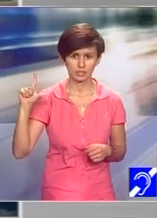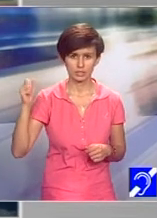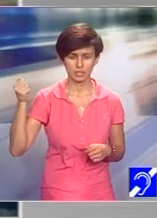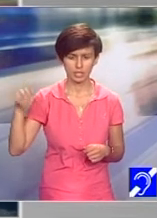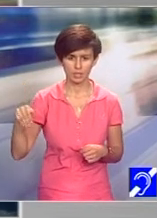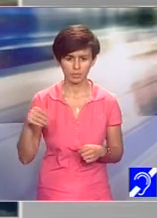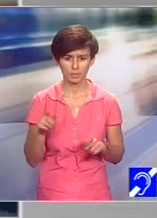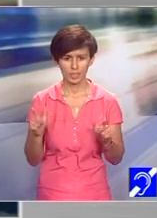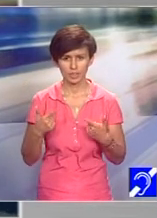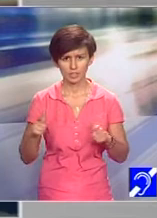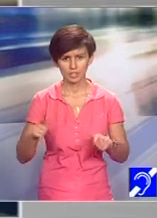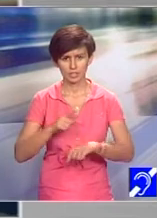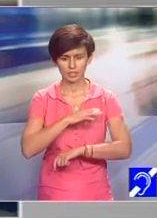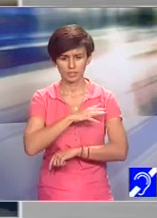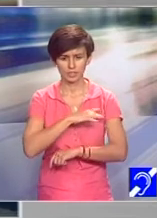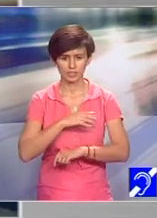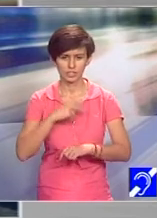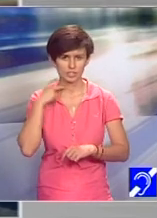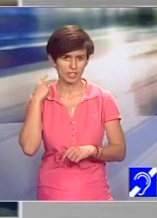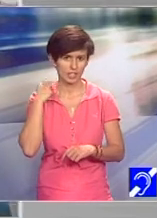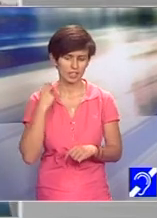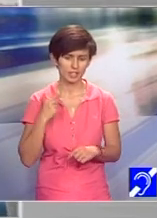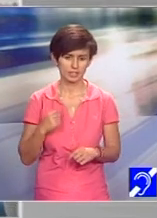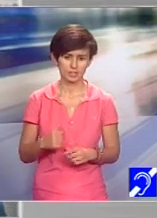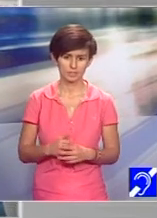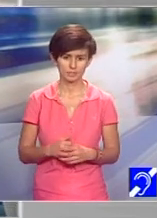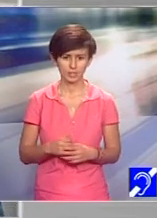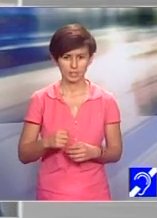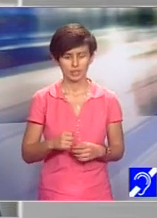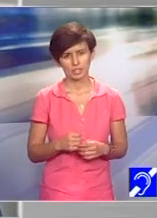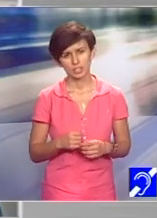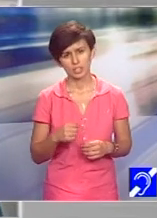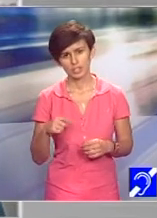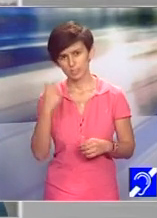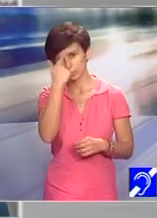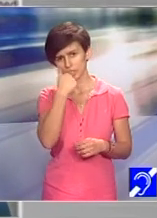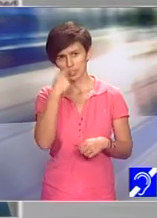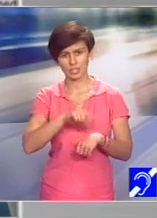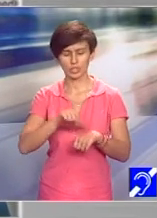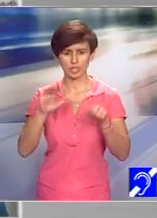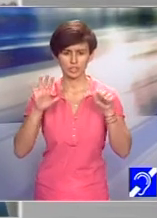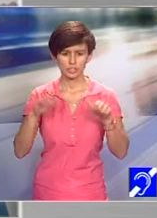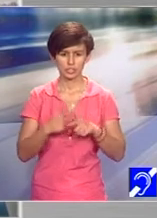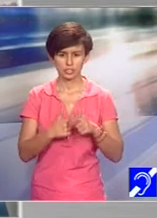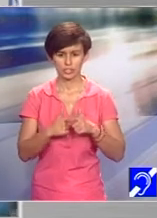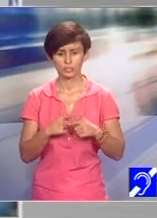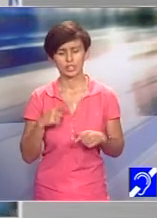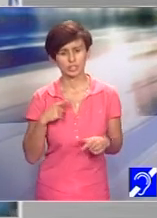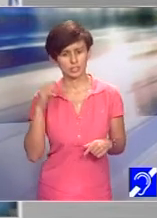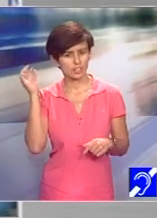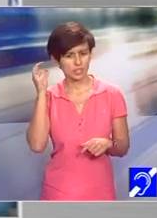se cântă în franceză, în engleză, în latină. Premiera va avea loc duminică la ora 18:30. Stagiunea